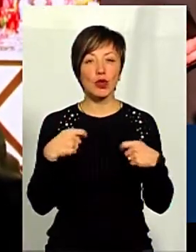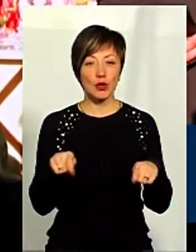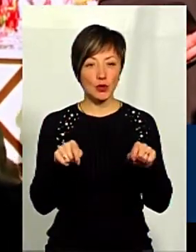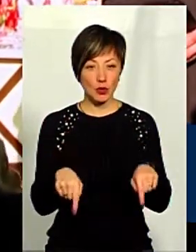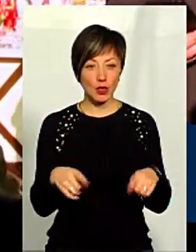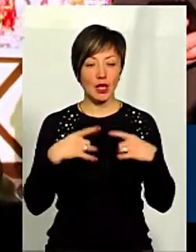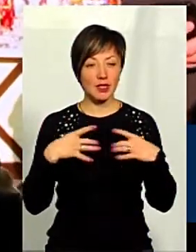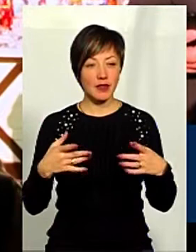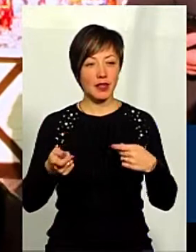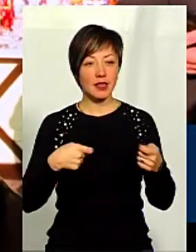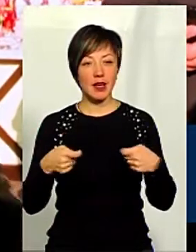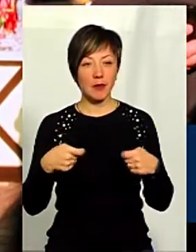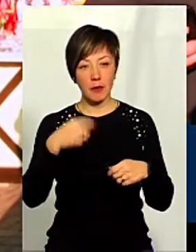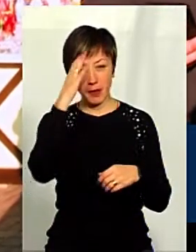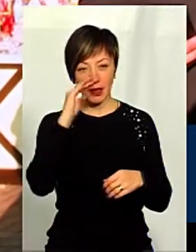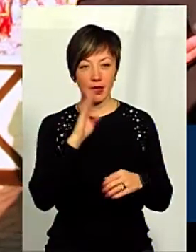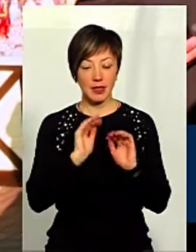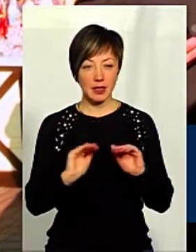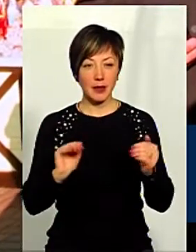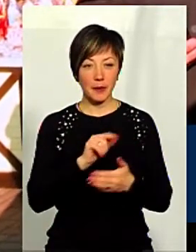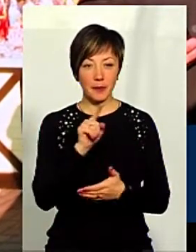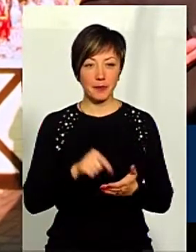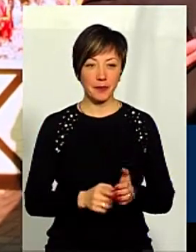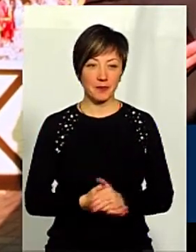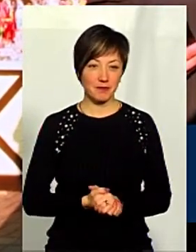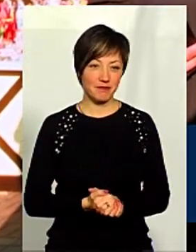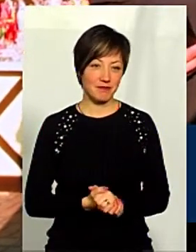тут, на Різдвяно-ярмарці, де батьки і діти?